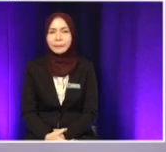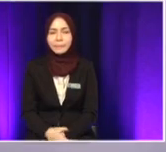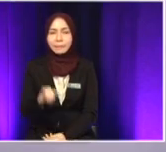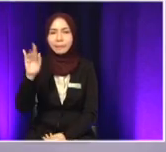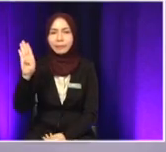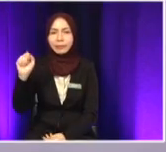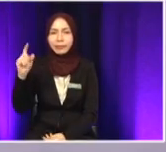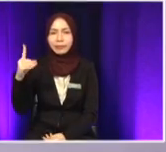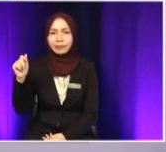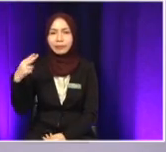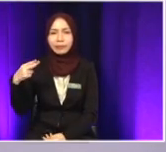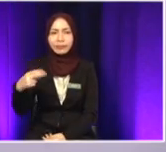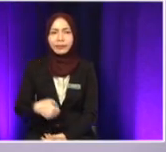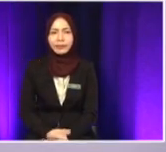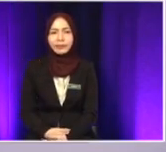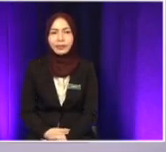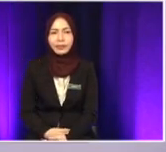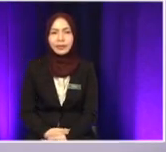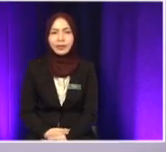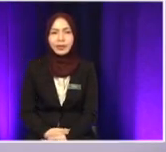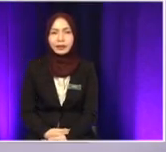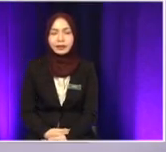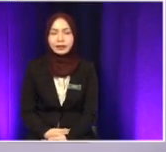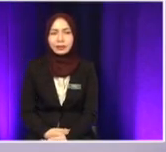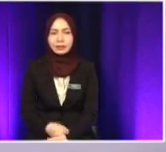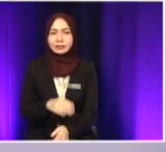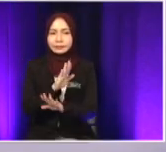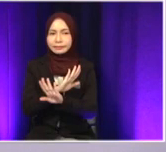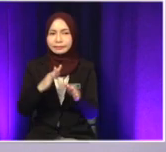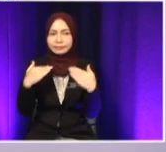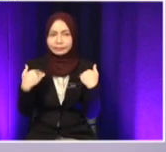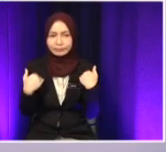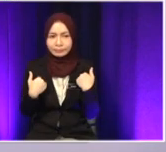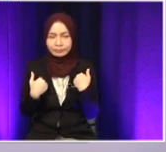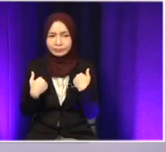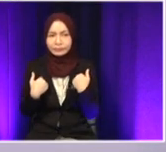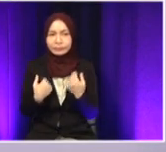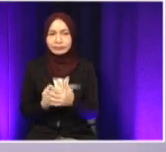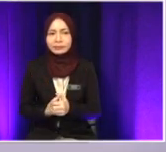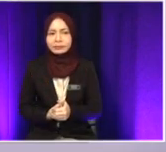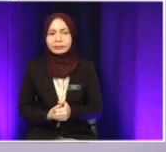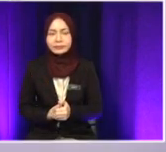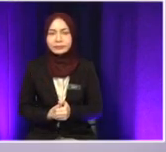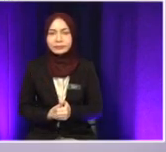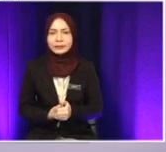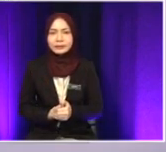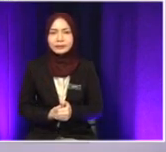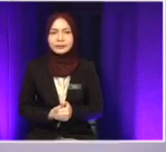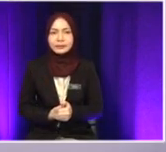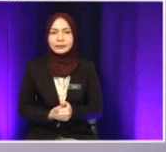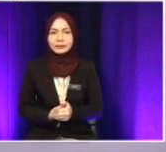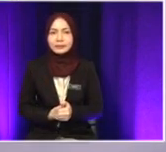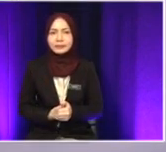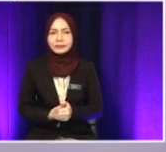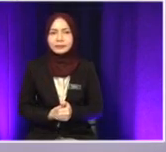lagi yang ketiga pula adalah tiada tempat kosong yang merusak kain aqidah